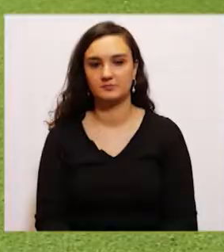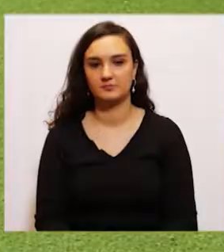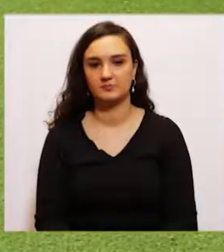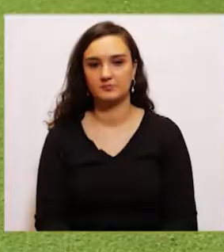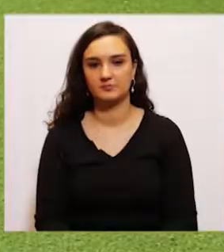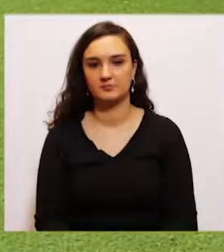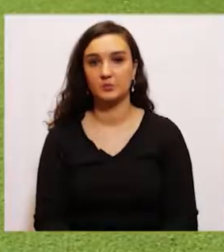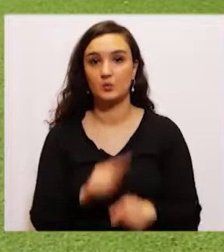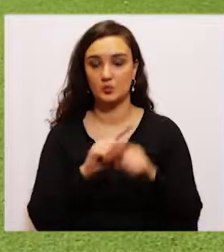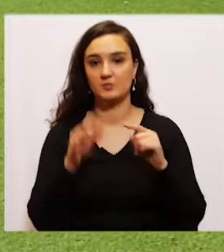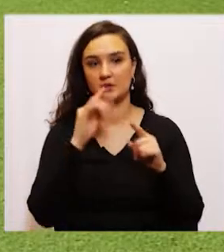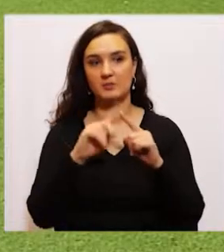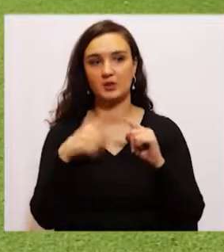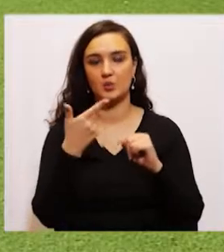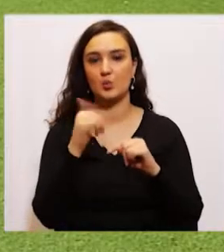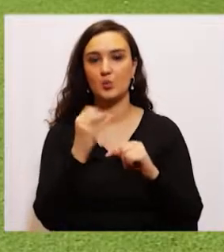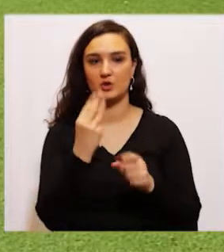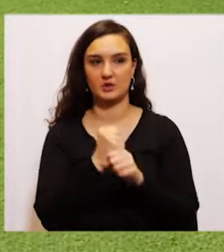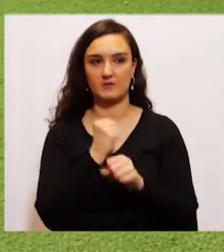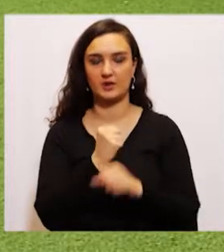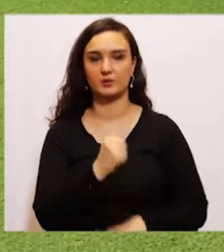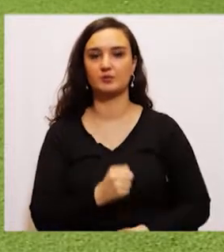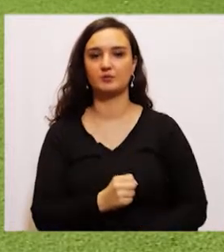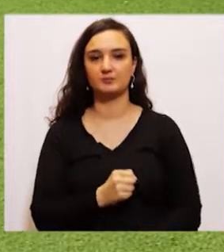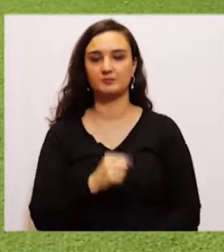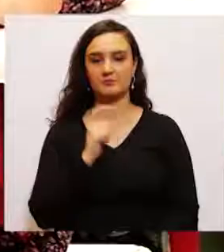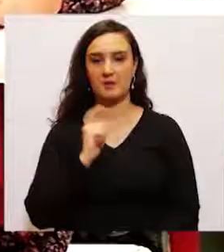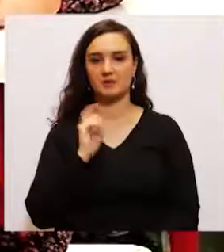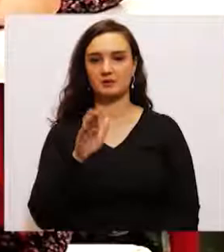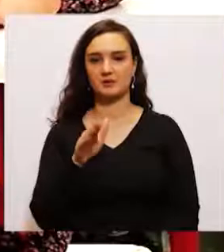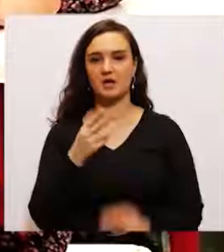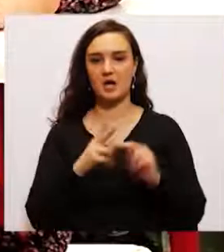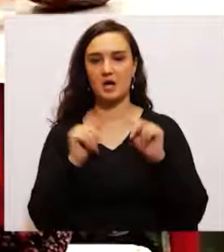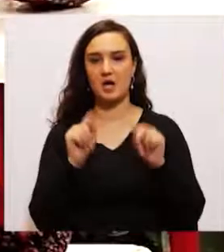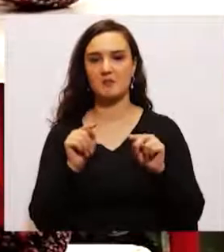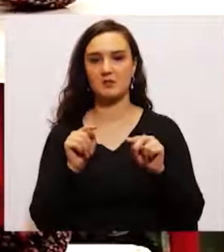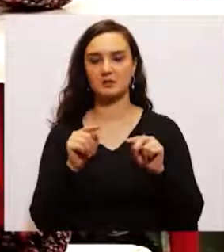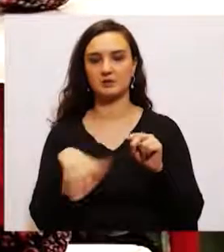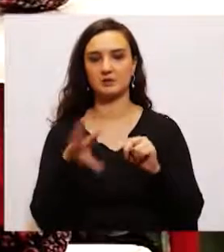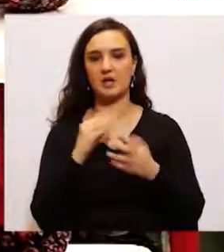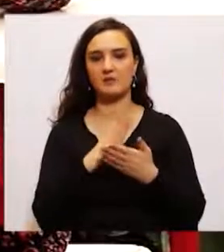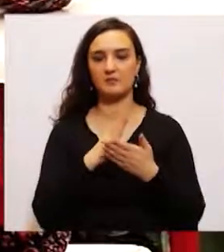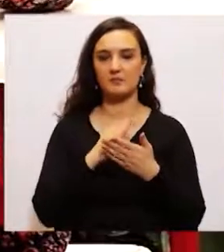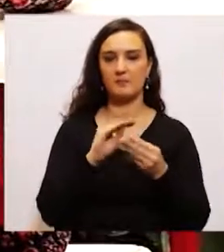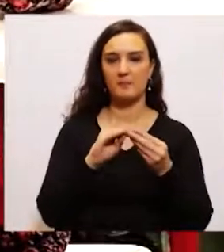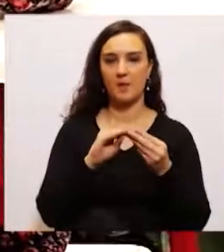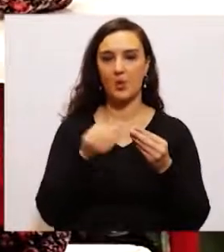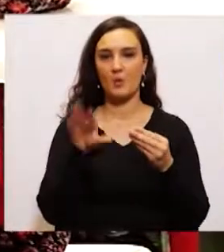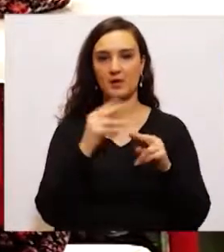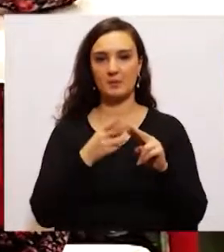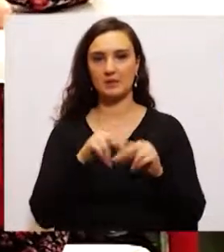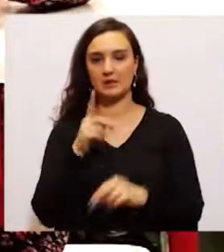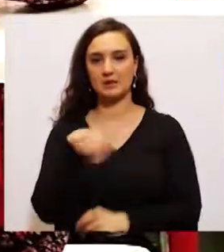პასტელით უცბა და მე გუაშით გავაგრძელებ გოგოებო. ბატონო. ამათ ყავს მეგობრები და